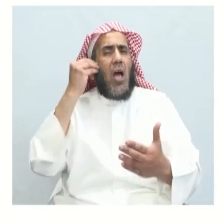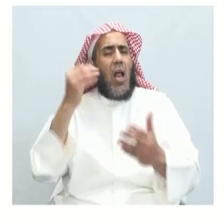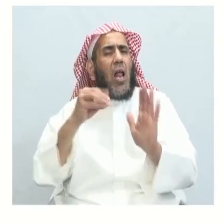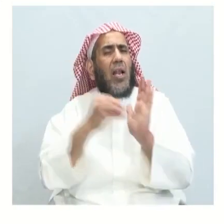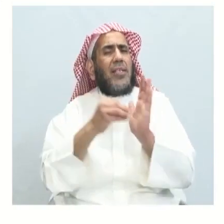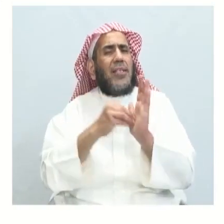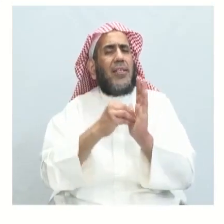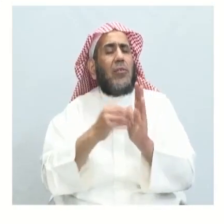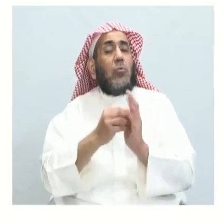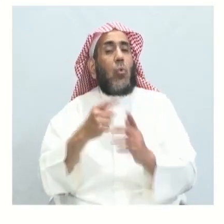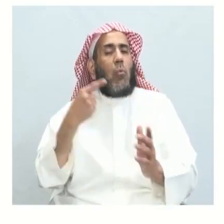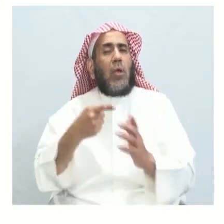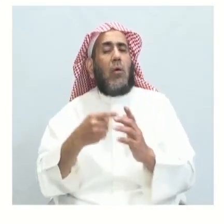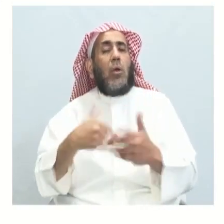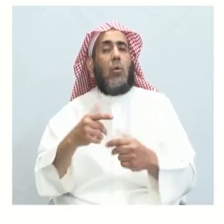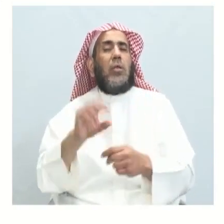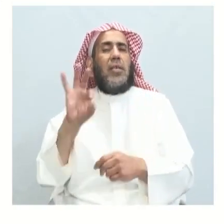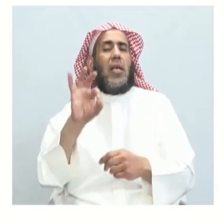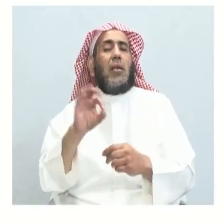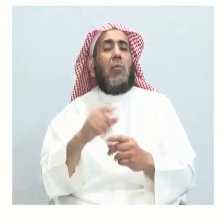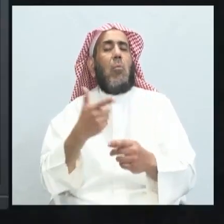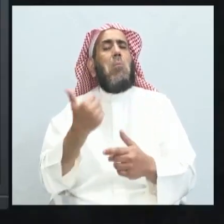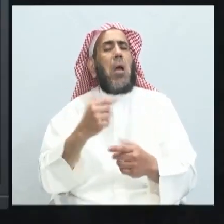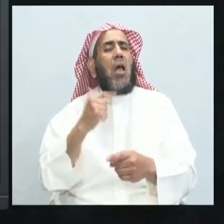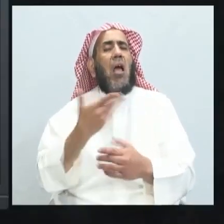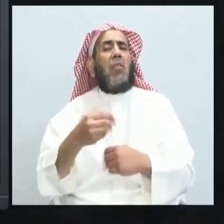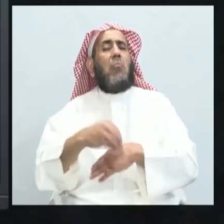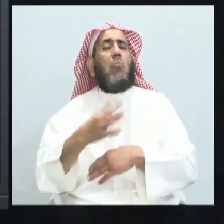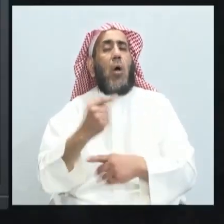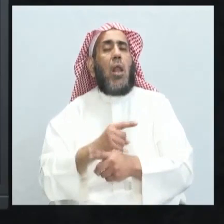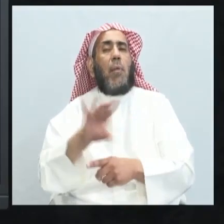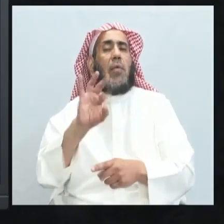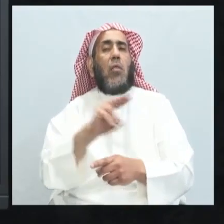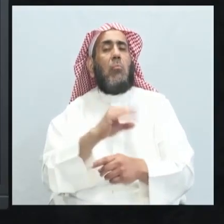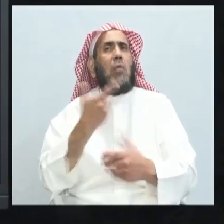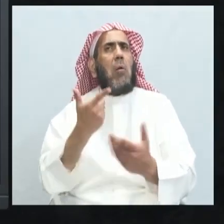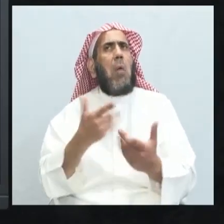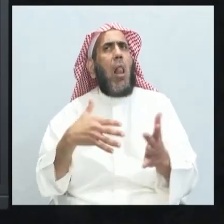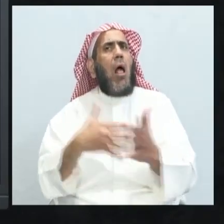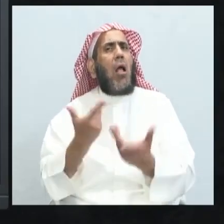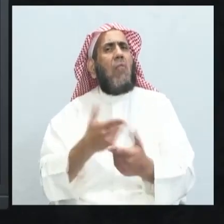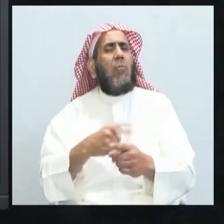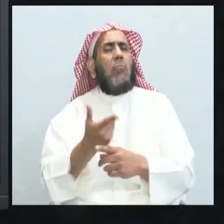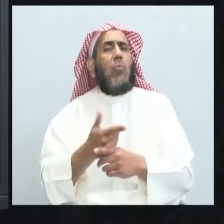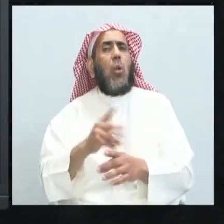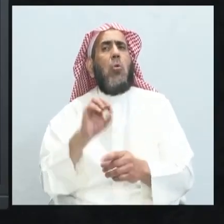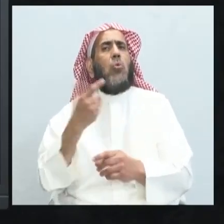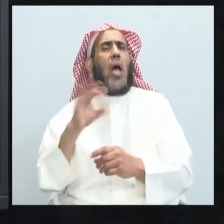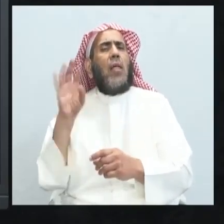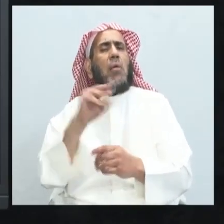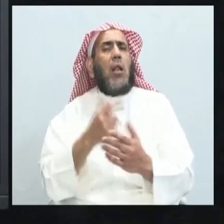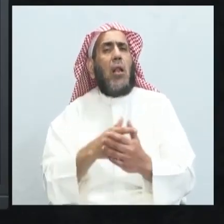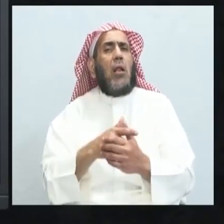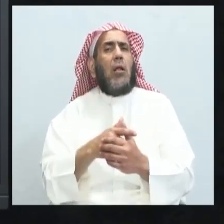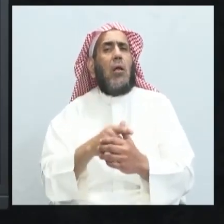التي تضرب فيها ونحن بدورنا اختارنا بامكانك ايضا ان تختار ايضا انت امثال ثم تعرف ما الحاله تضرب فيها ولمن يطلق هذا المثل